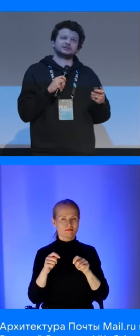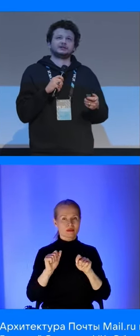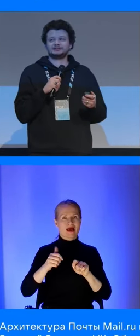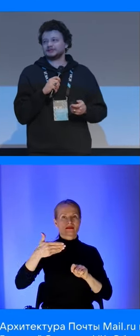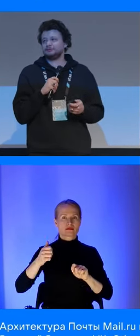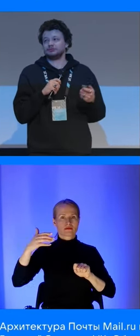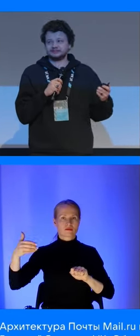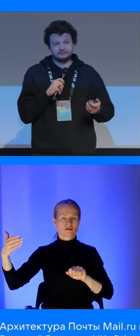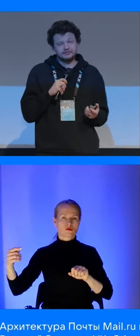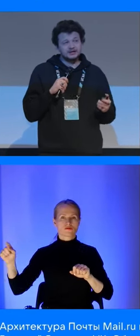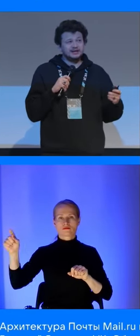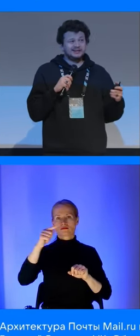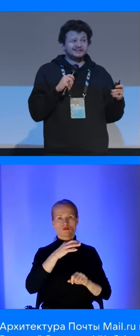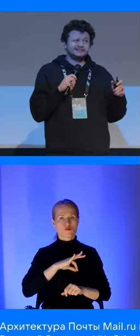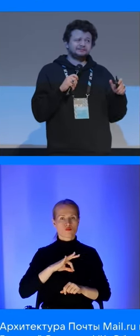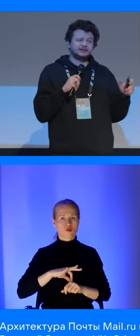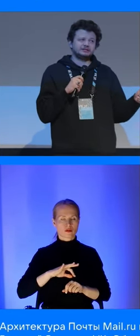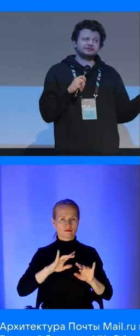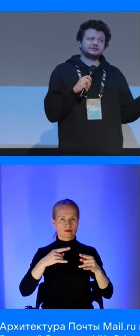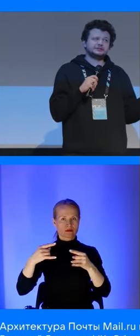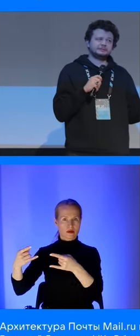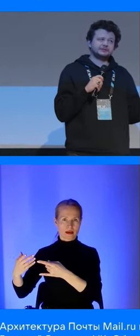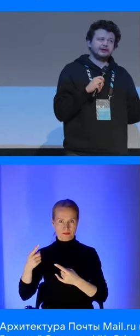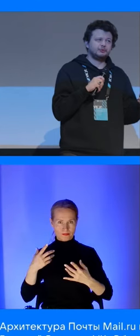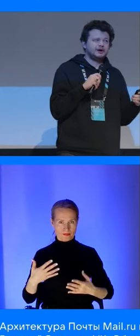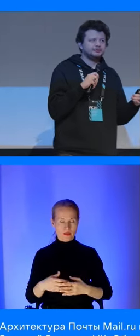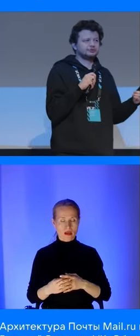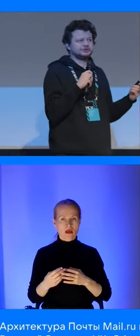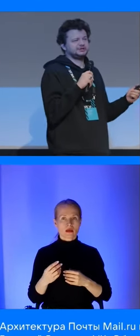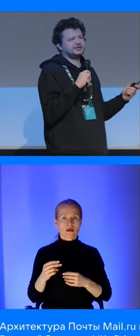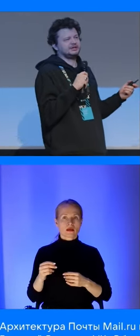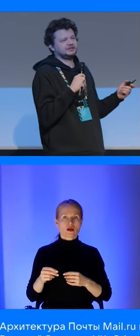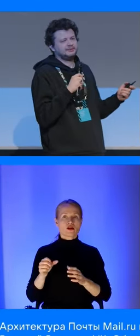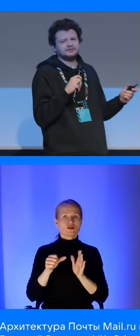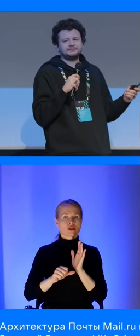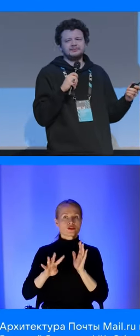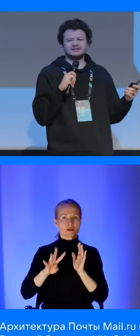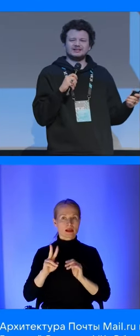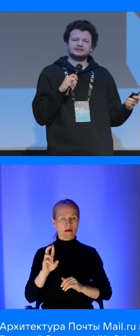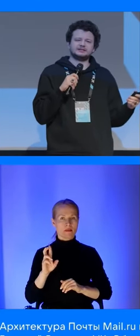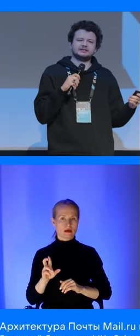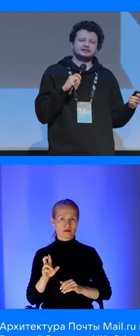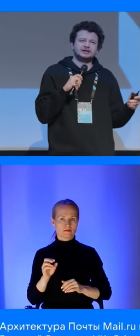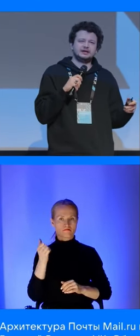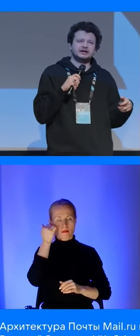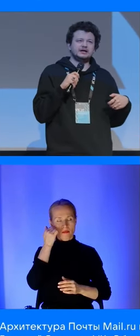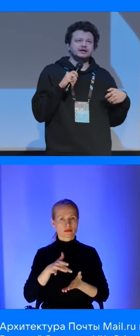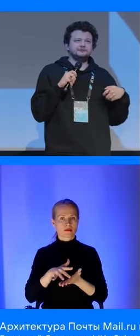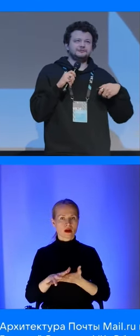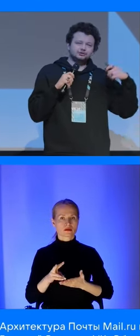пользователи держат открытыми у нас. Если прикладывать потребляемую память, то 64 килобайта памяти примерно тратится